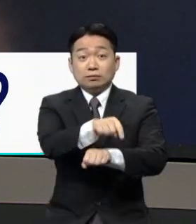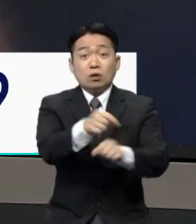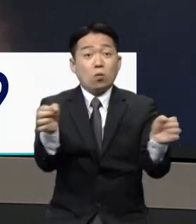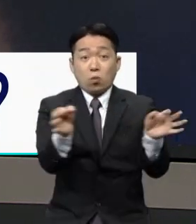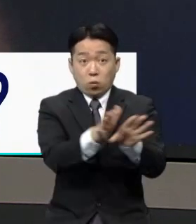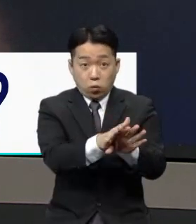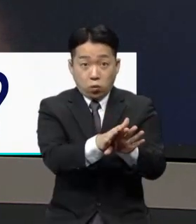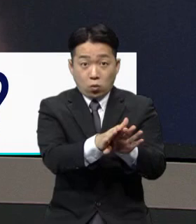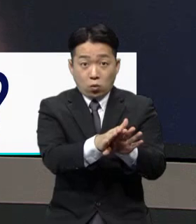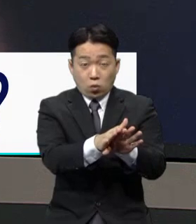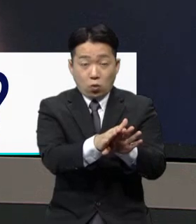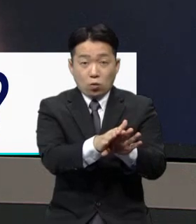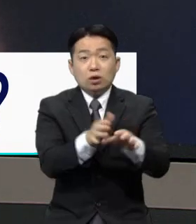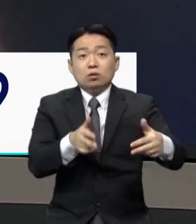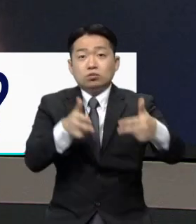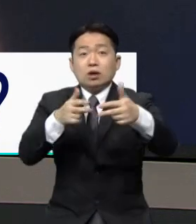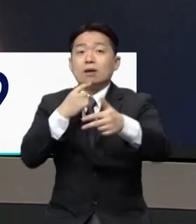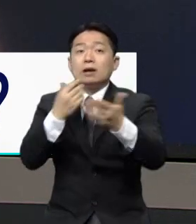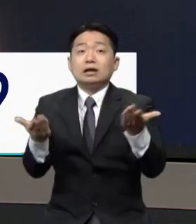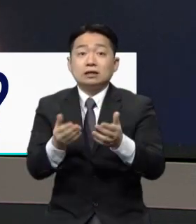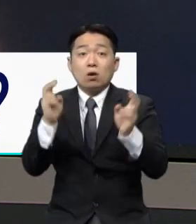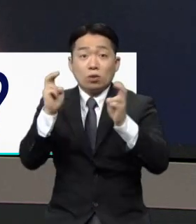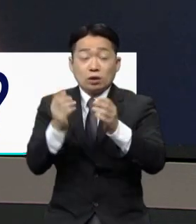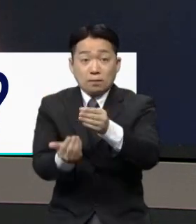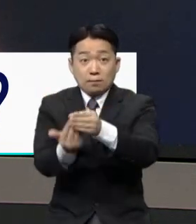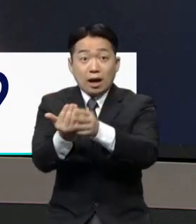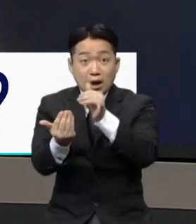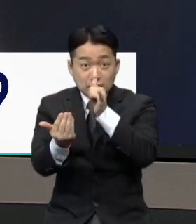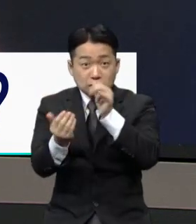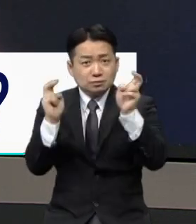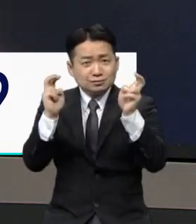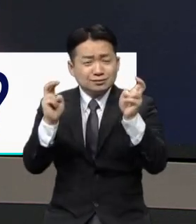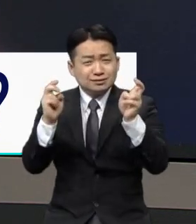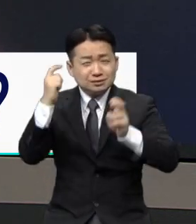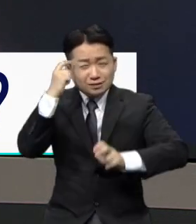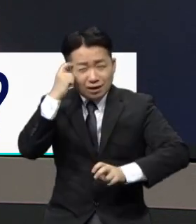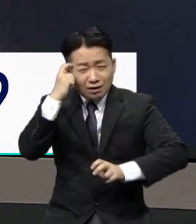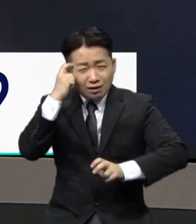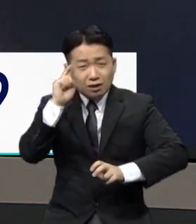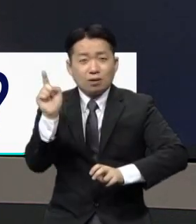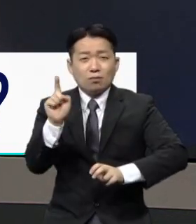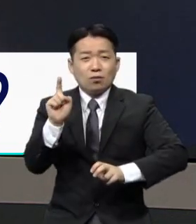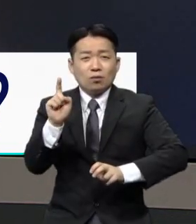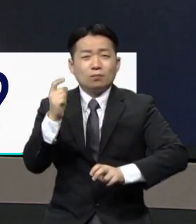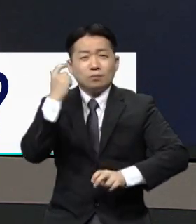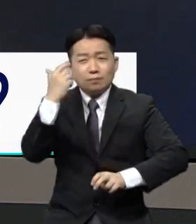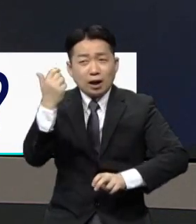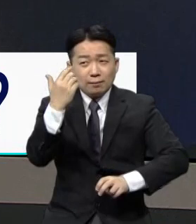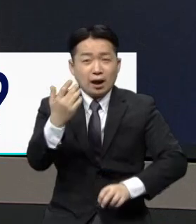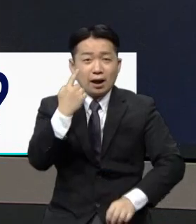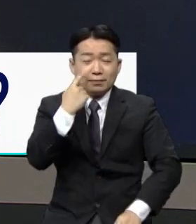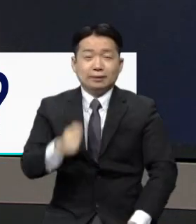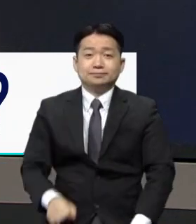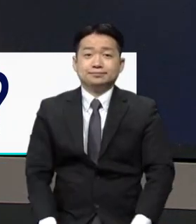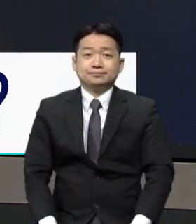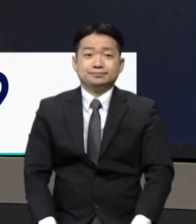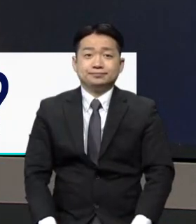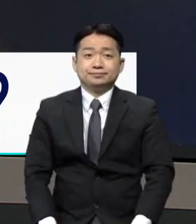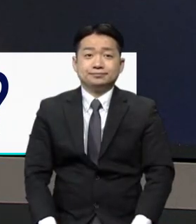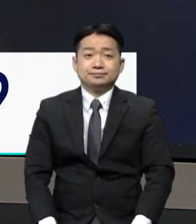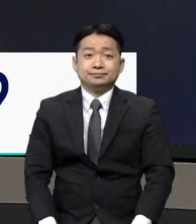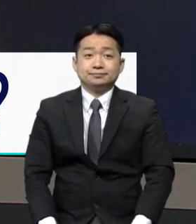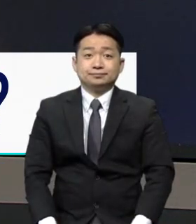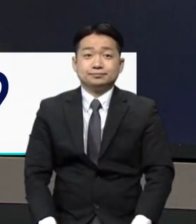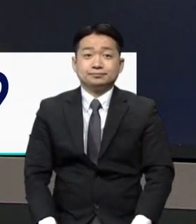사무실을 없애고 가상 공간에서 일하는 회사도 등장했는데 직장인들은 어떻게 생각하고 있는지 얘기를 들어봤습니다.